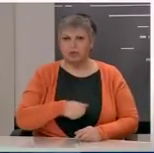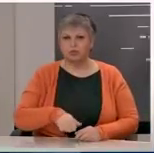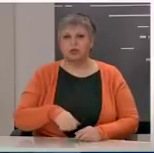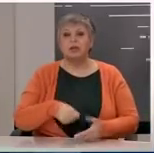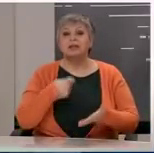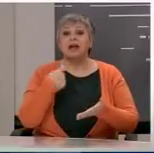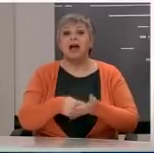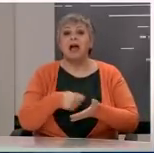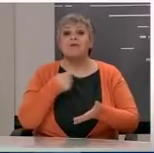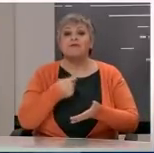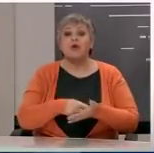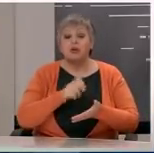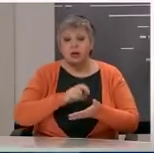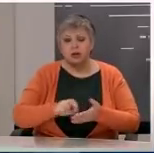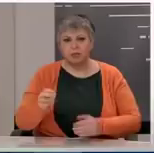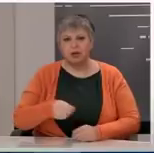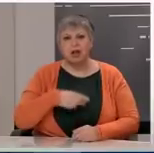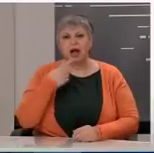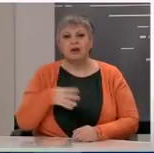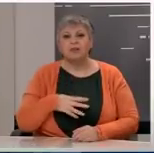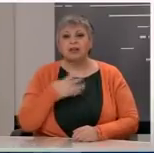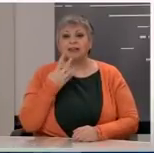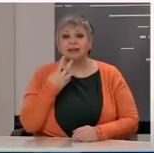είχαν 400 εκατομμύρια τζίρο το χρόνο,